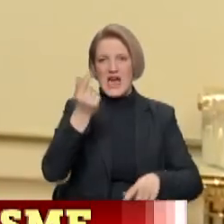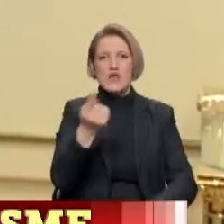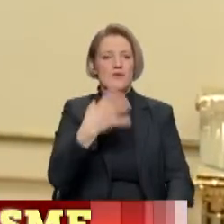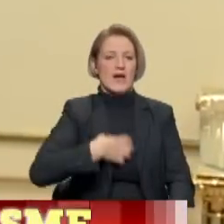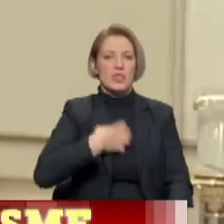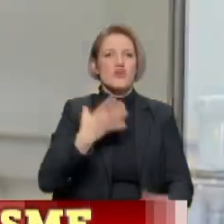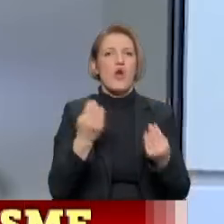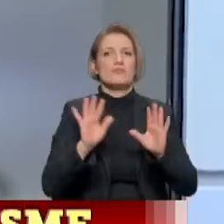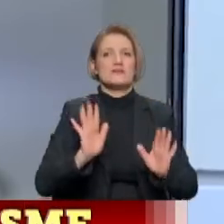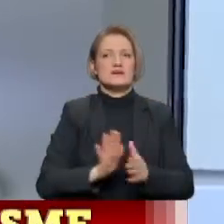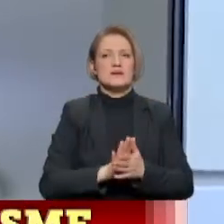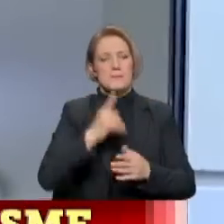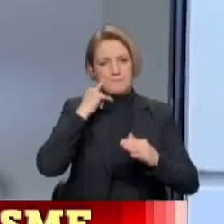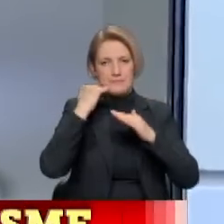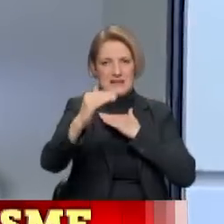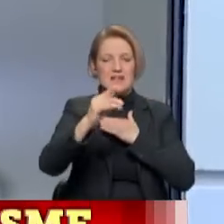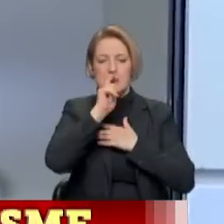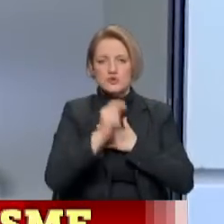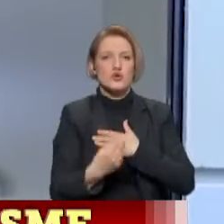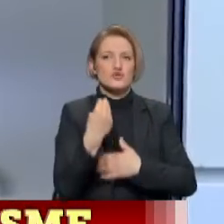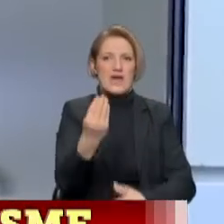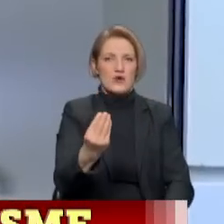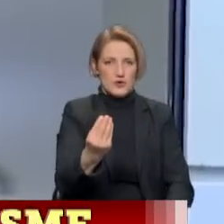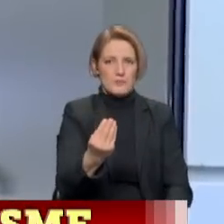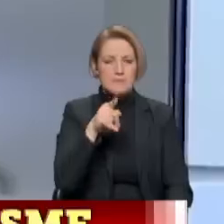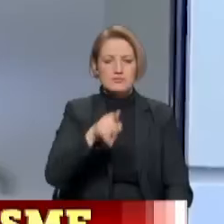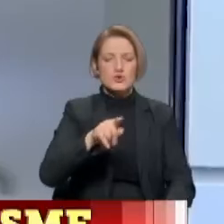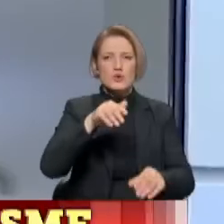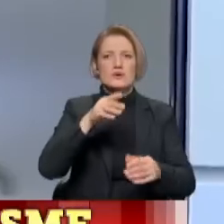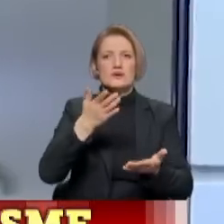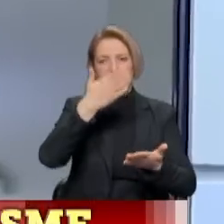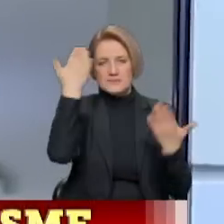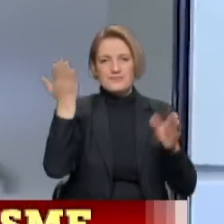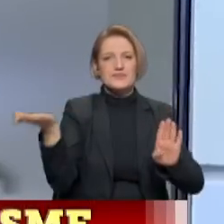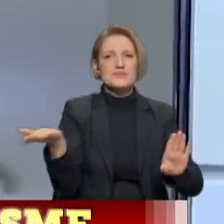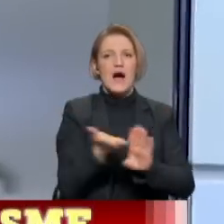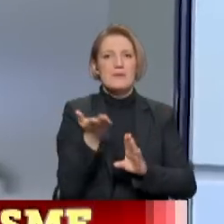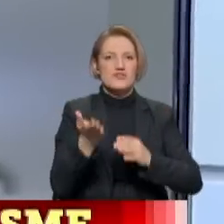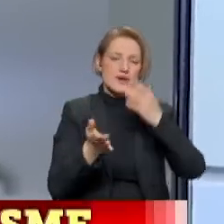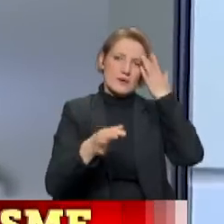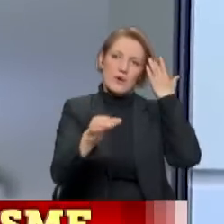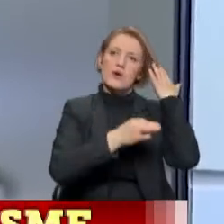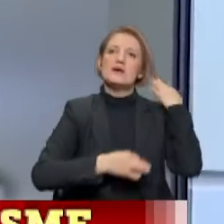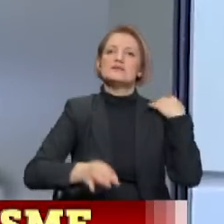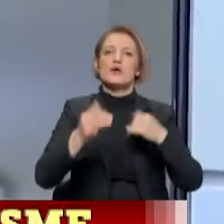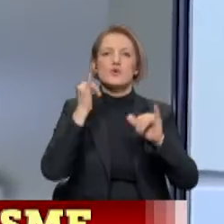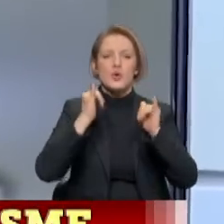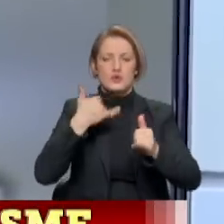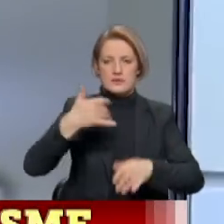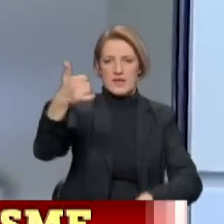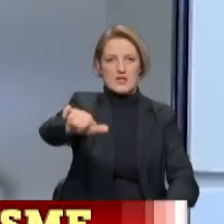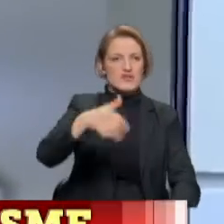ufak endişen olmasın. Milletime söz veriyorum ki bu sefil, darbeci, organize kötülüğü